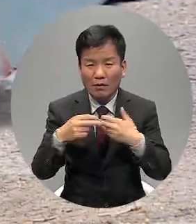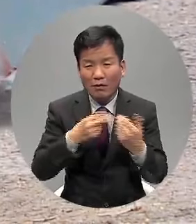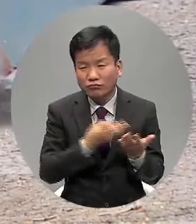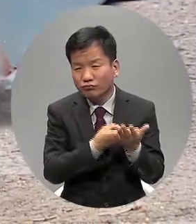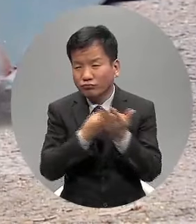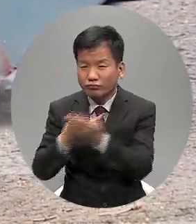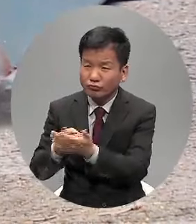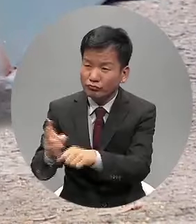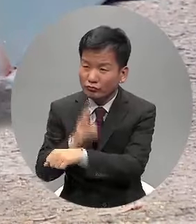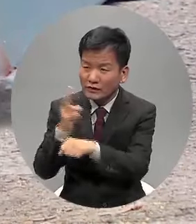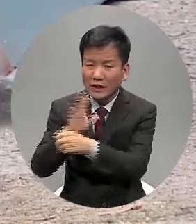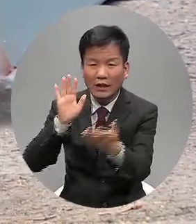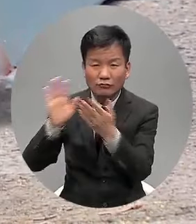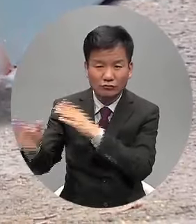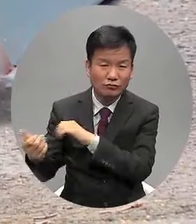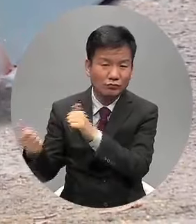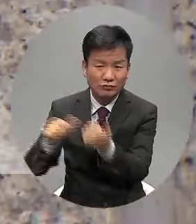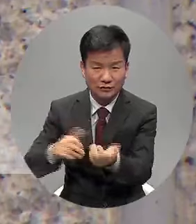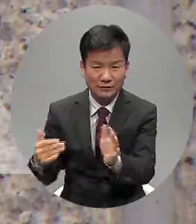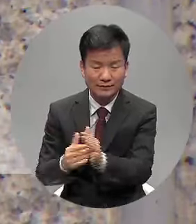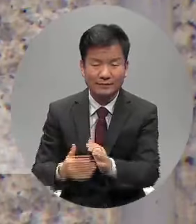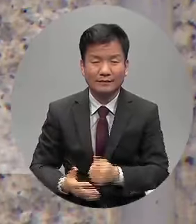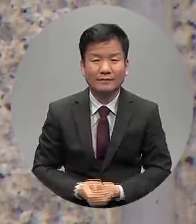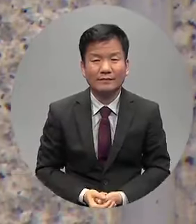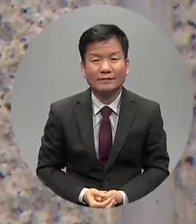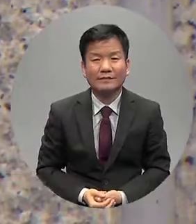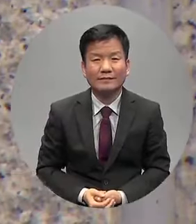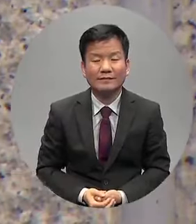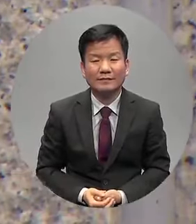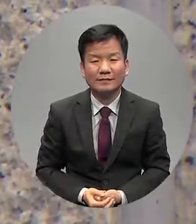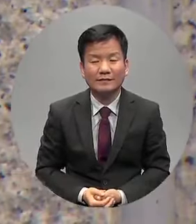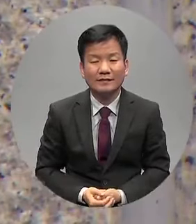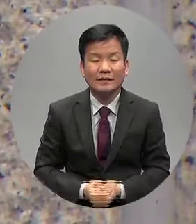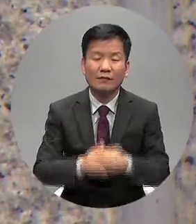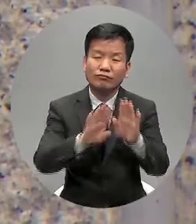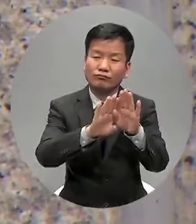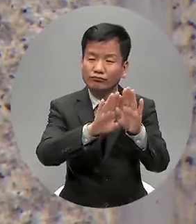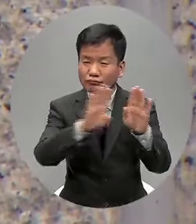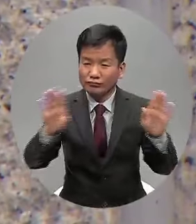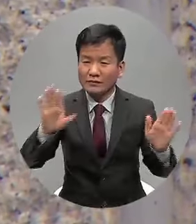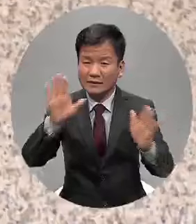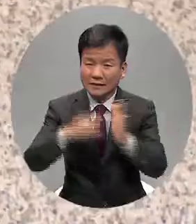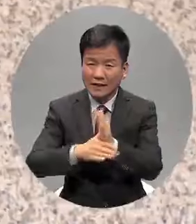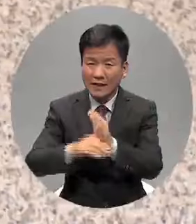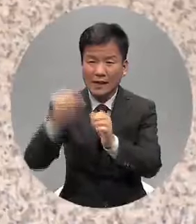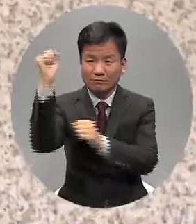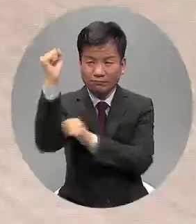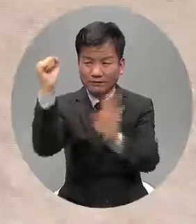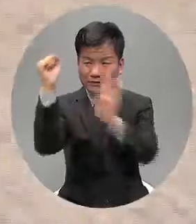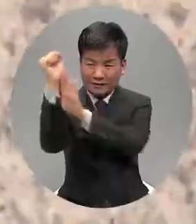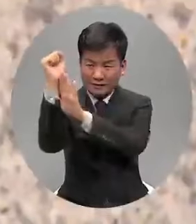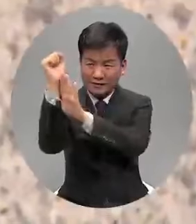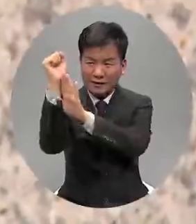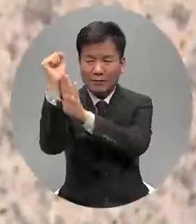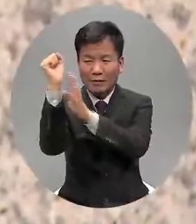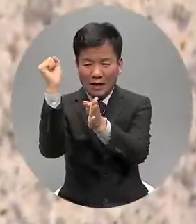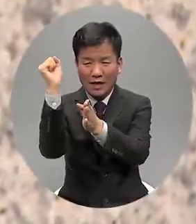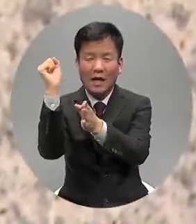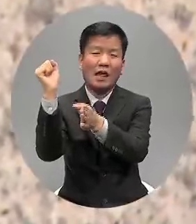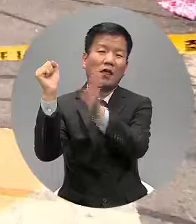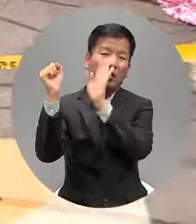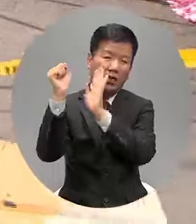병원 이송 2시간 만에 과다출혈로 숨졌습니다. 문을 여는 과정에서 기둥에 문을 고정하는 장치가 빠진